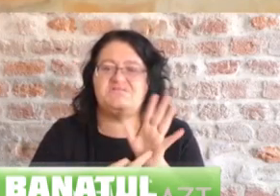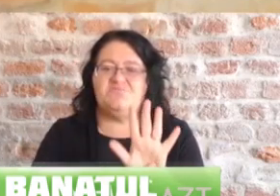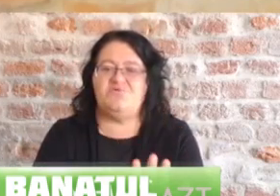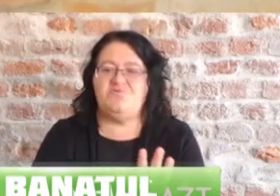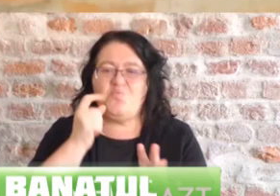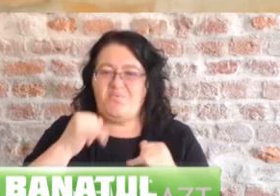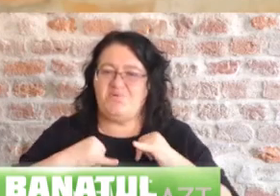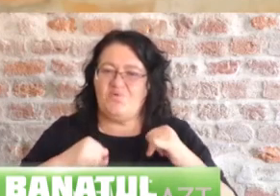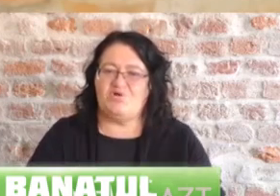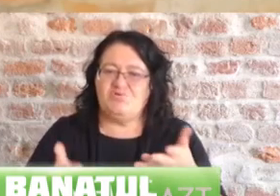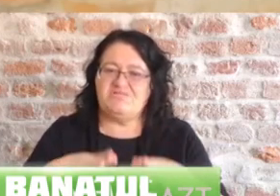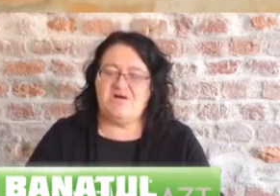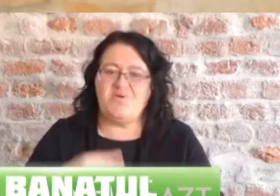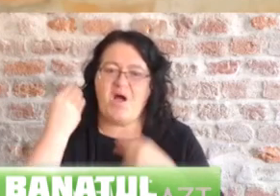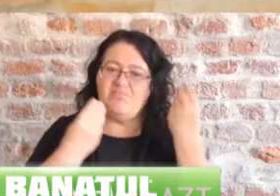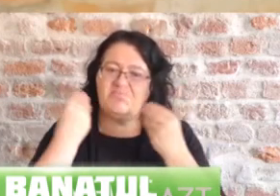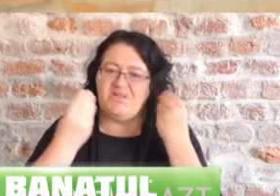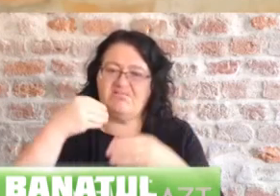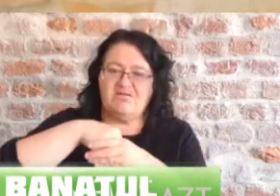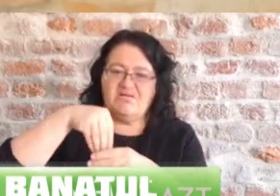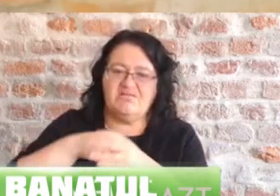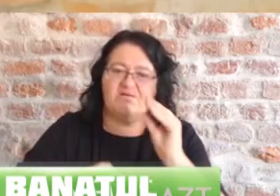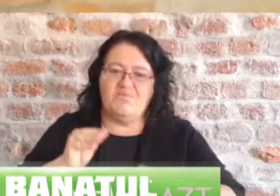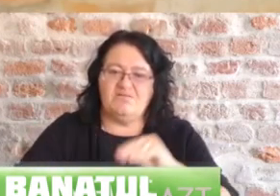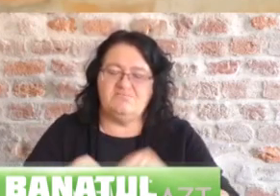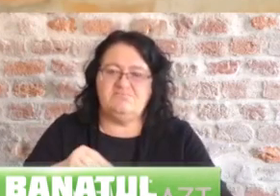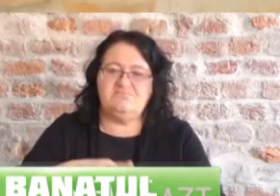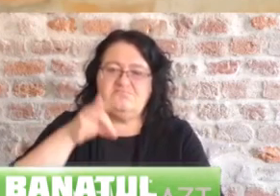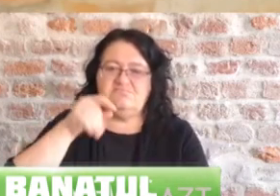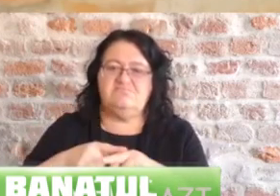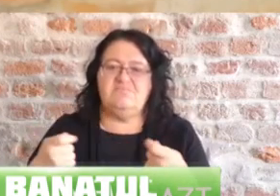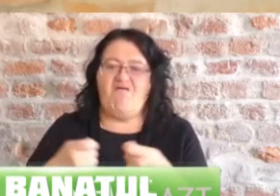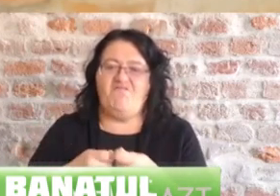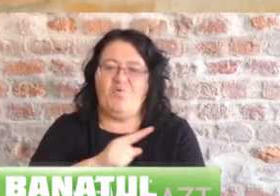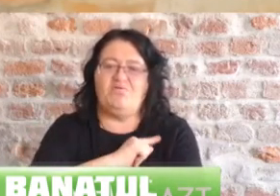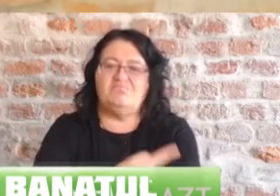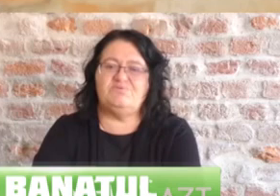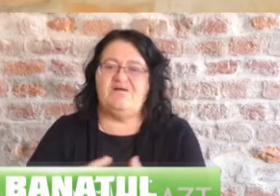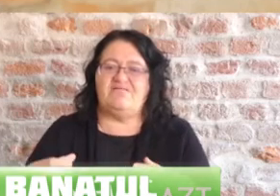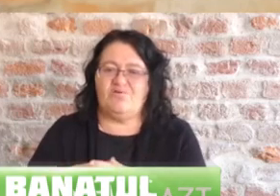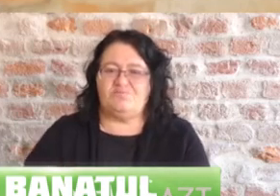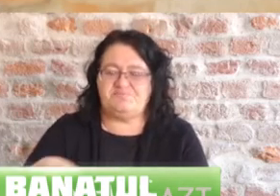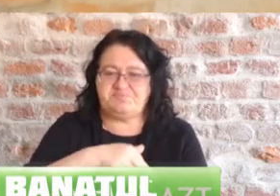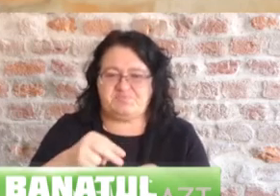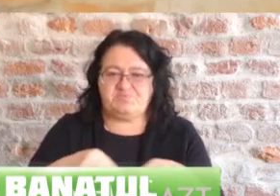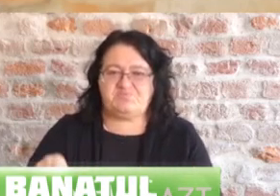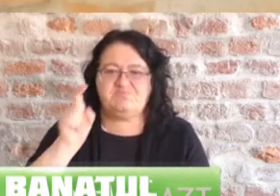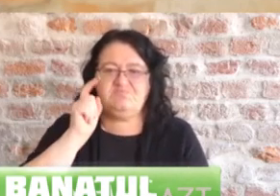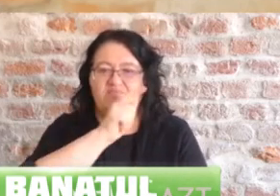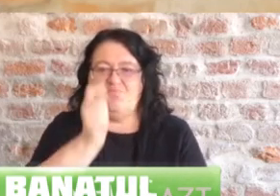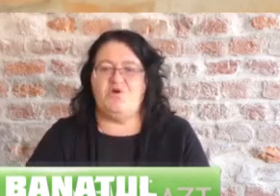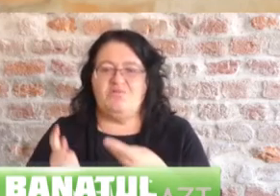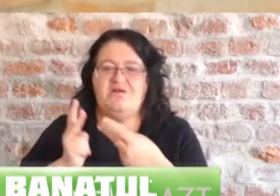simbolizează eroii martiri, ei incorporează amintiri, încă de la plantarea lor, concepută ca un efort comunitar. Jurul consideră că